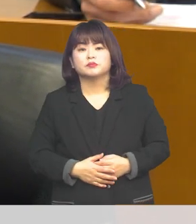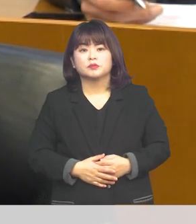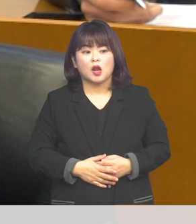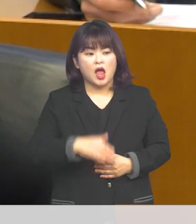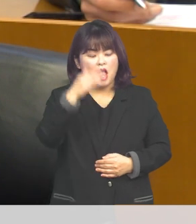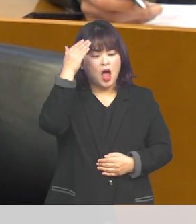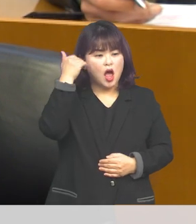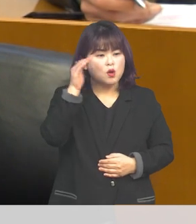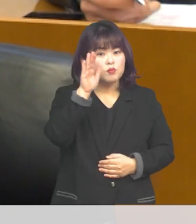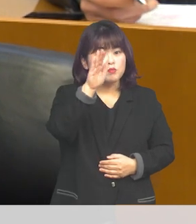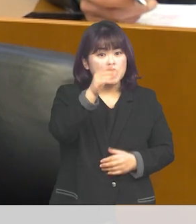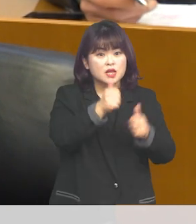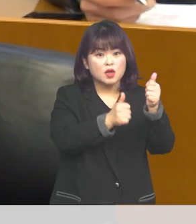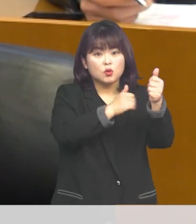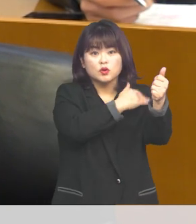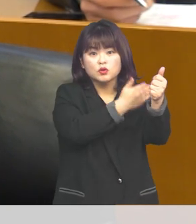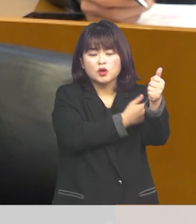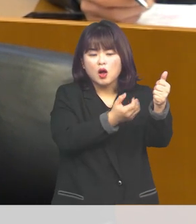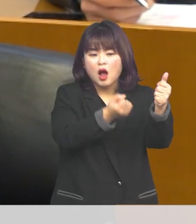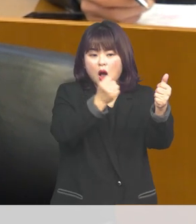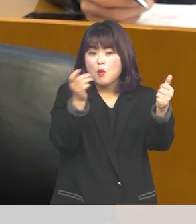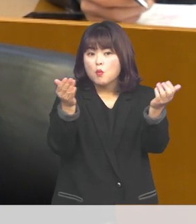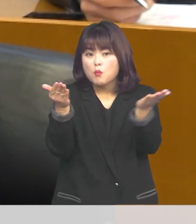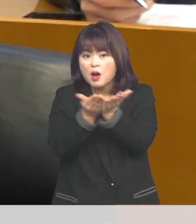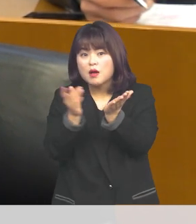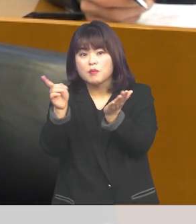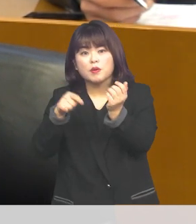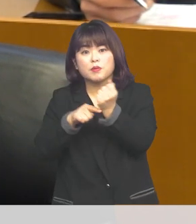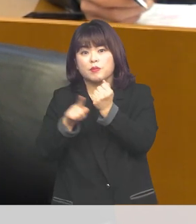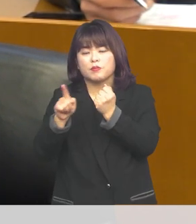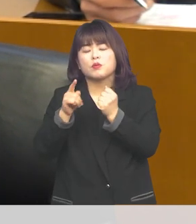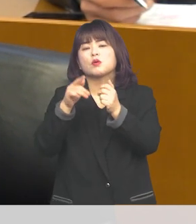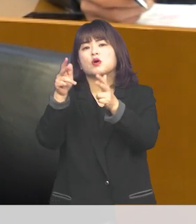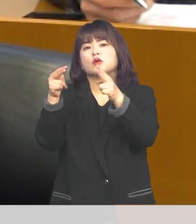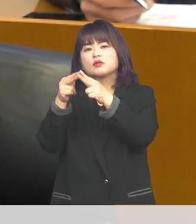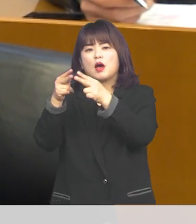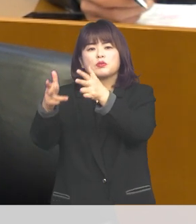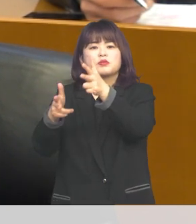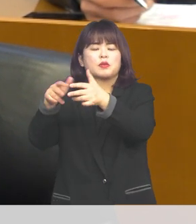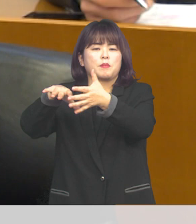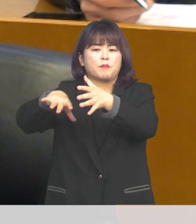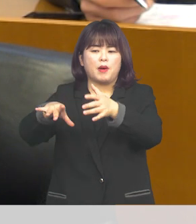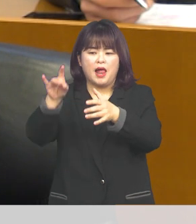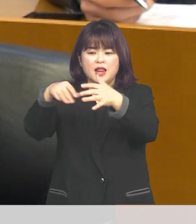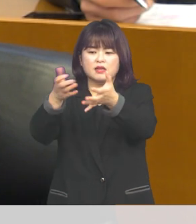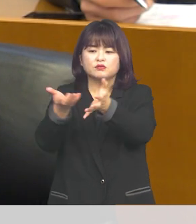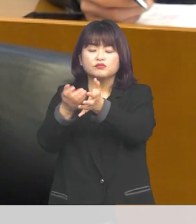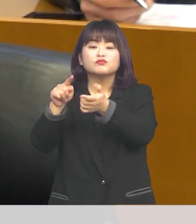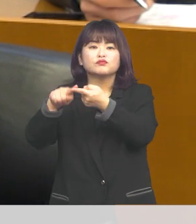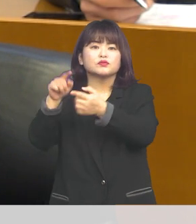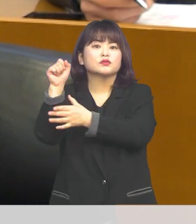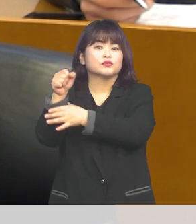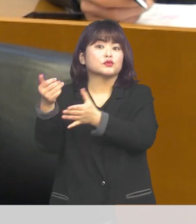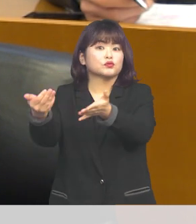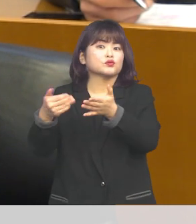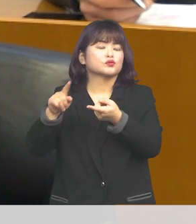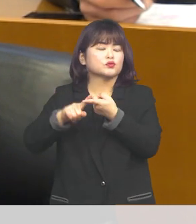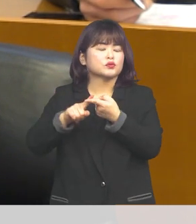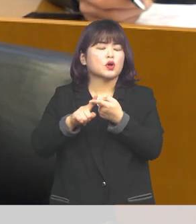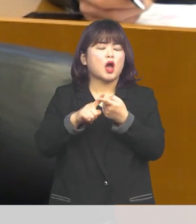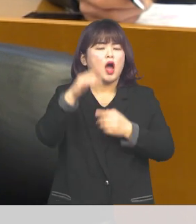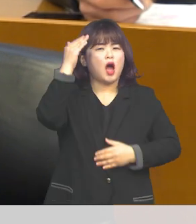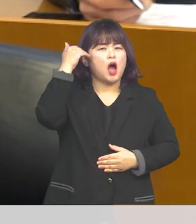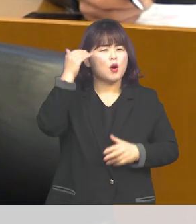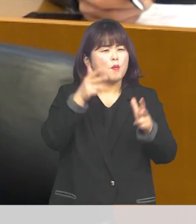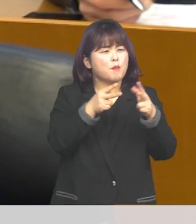우리 대한민국 미래 경쟁력과 직결된 이번 국가산단 조기 승인이 대한민국의